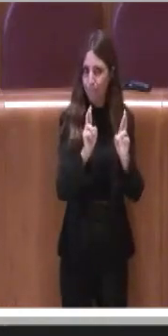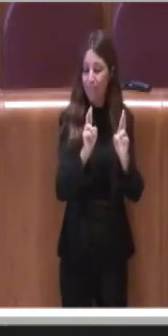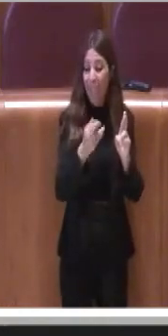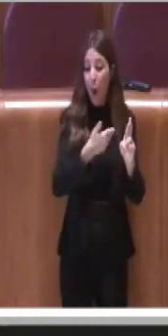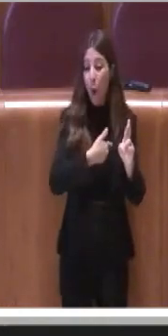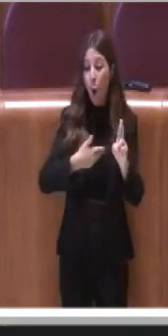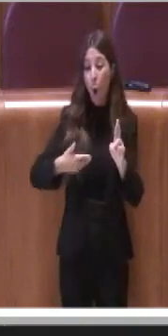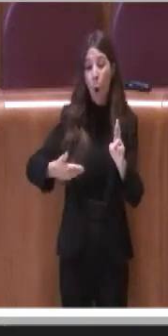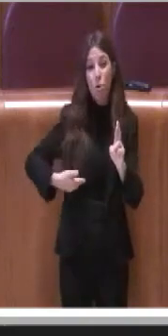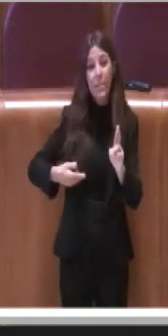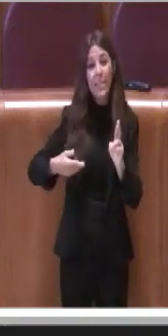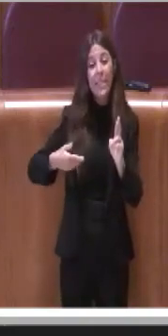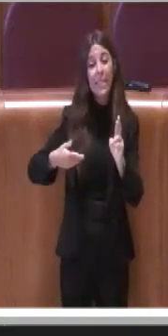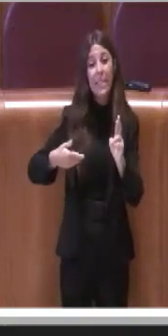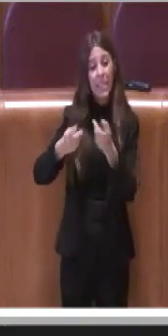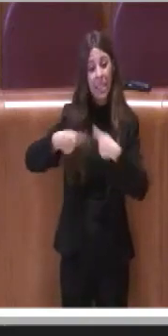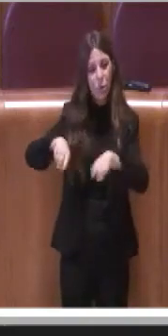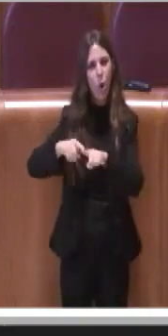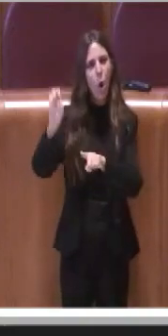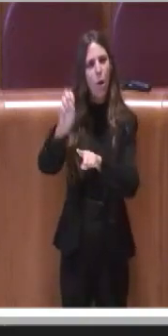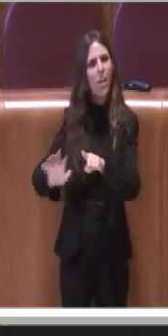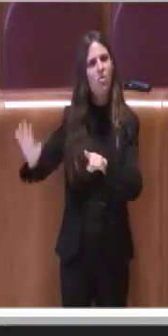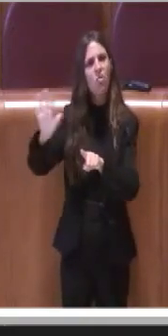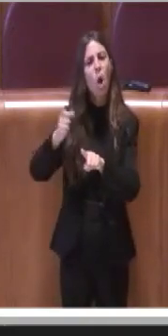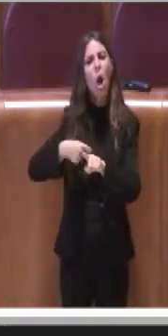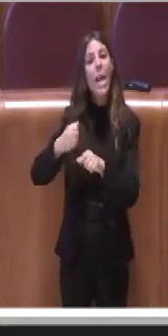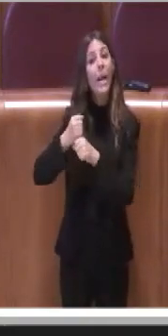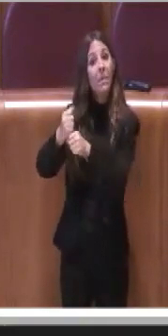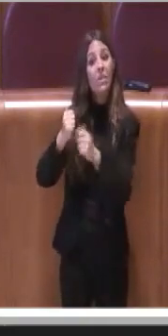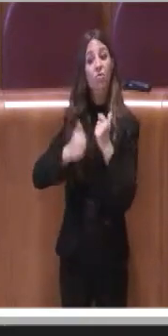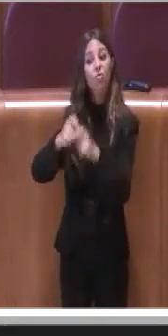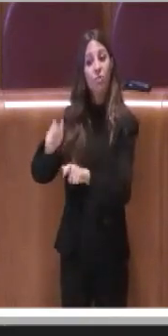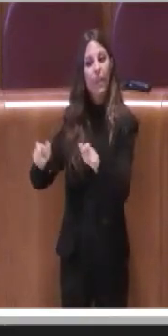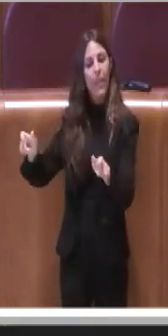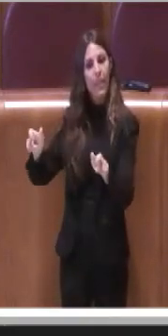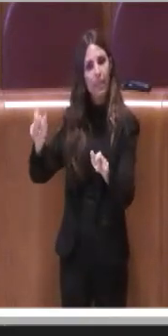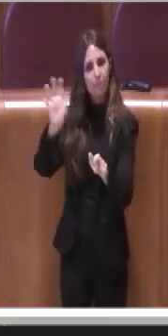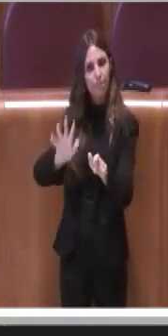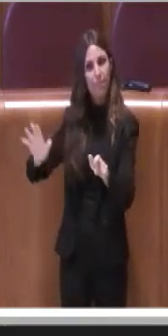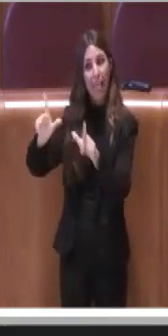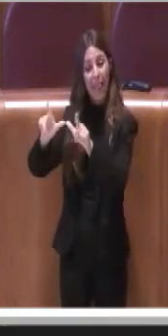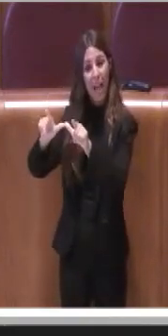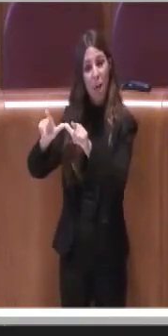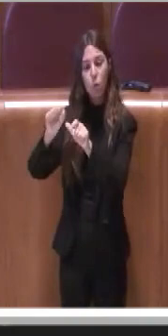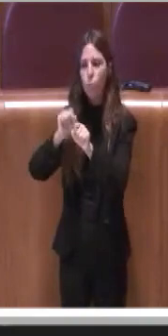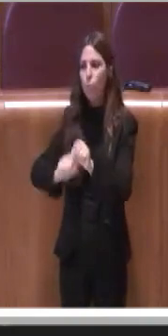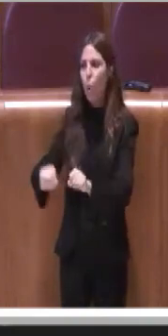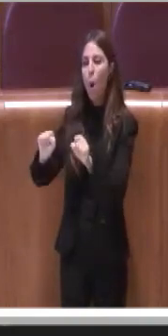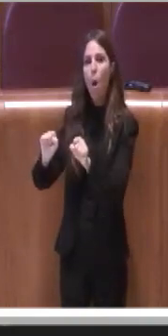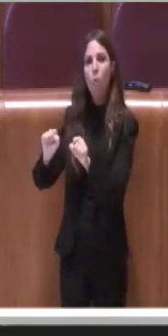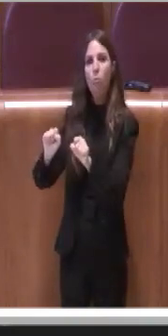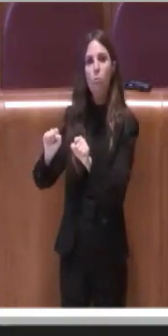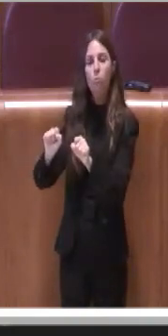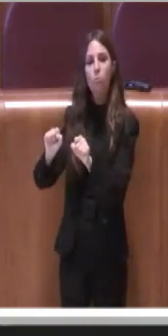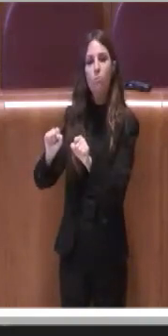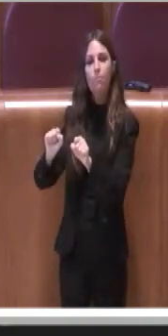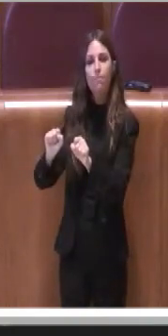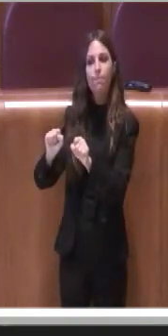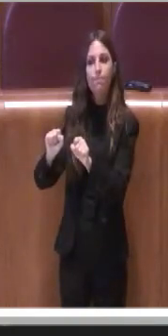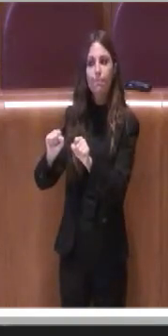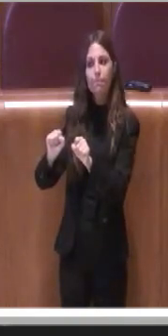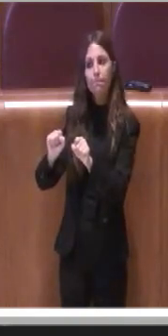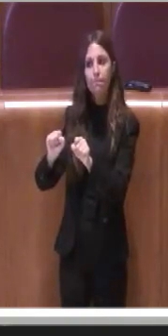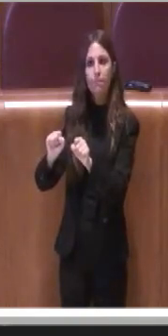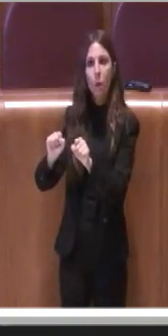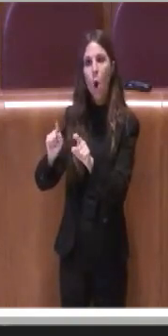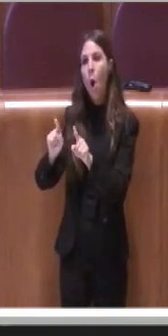Consiglio regionale possa ravvedersi in qualche modo, i rappresentanti dei cittadini alla Regione Lazio possano come dire,